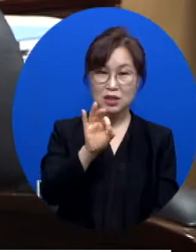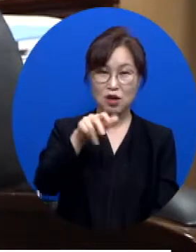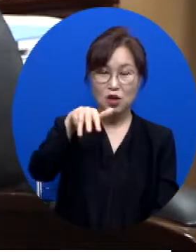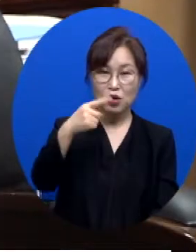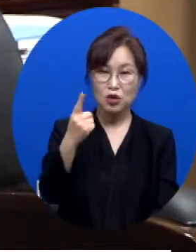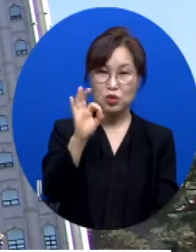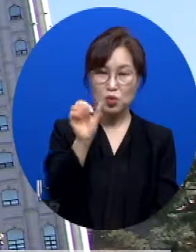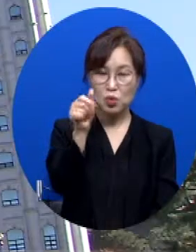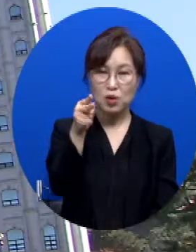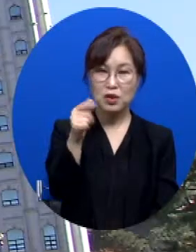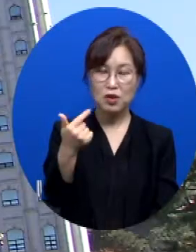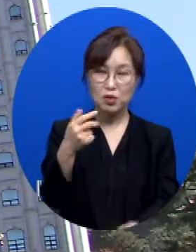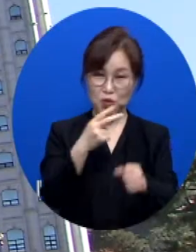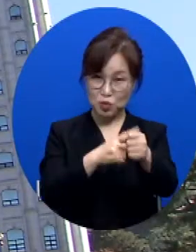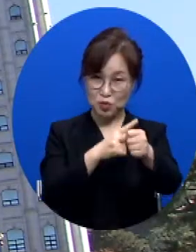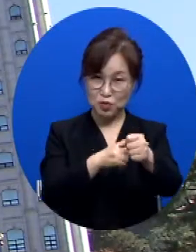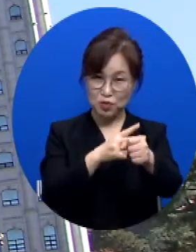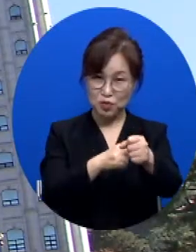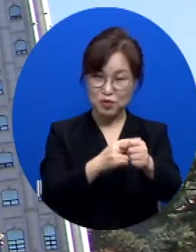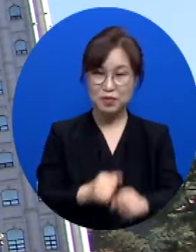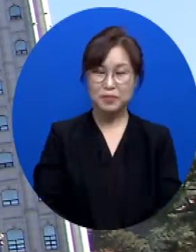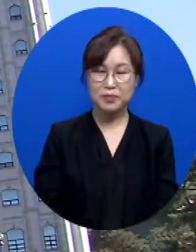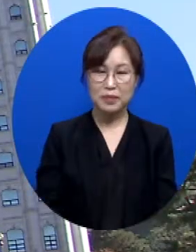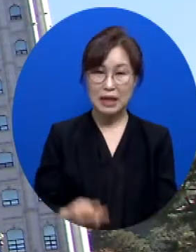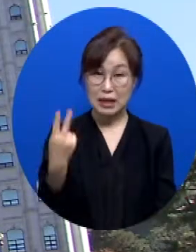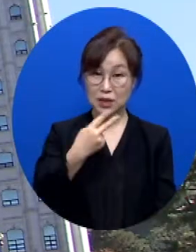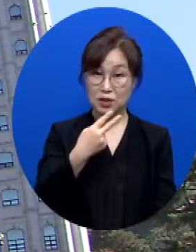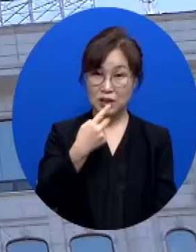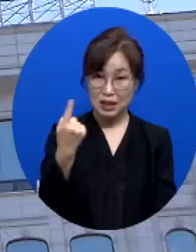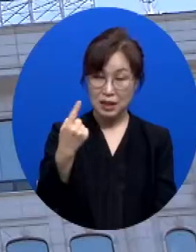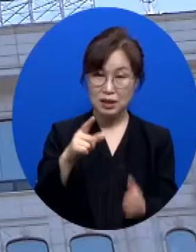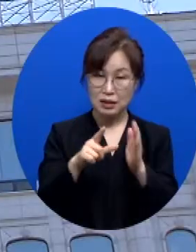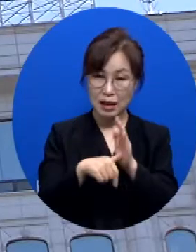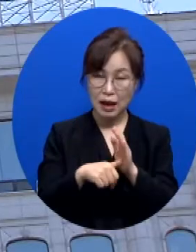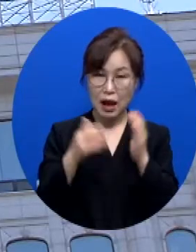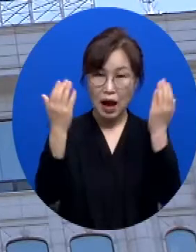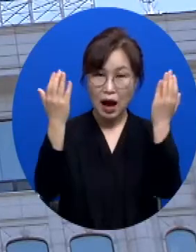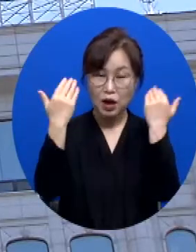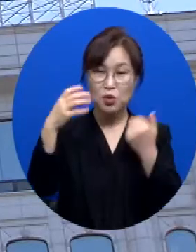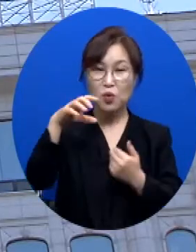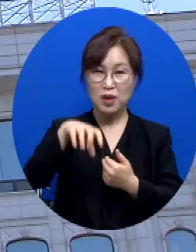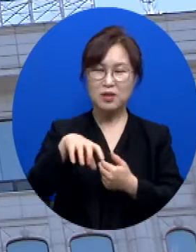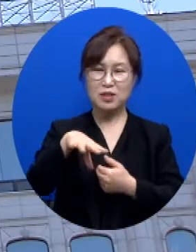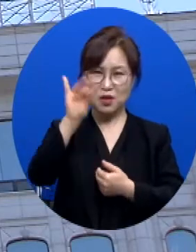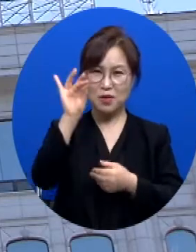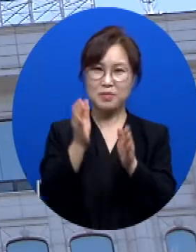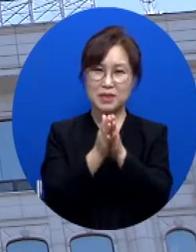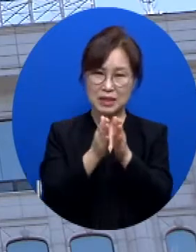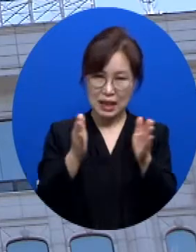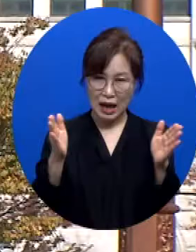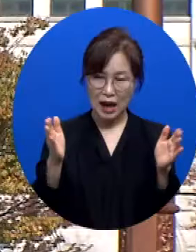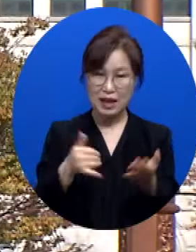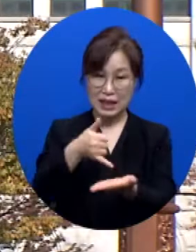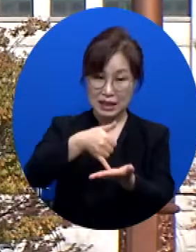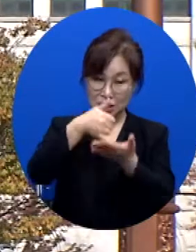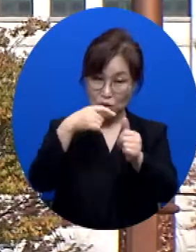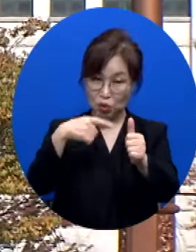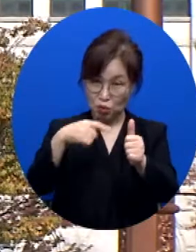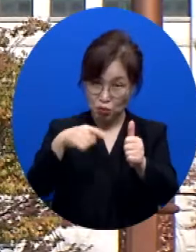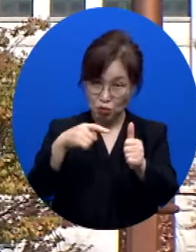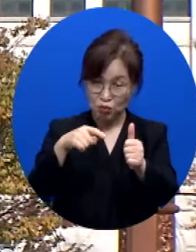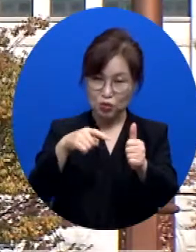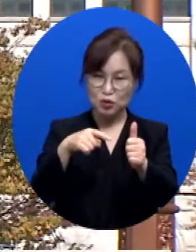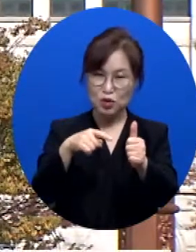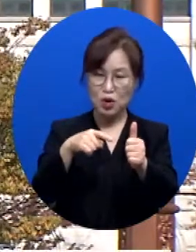교수입니다. 성 교수의 헌혈 운동은 2001년 캠퍼스에서 시작됐습니다. 인성교육 차원으로 매달 1회